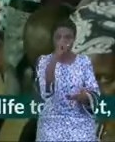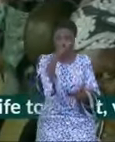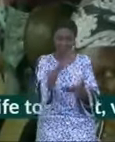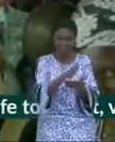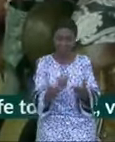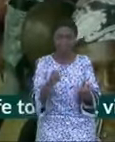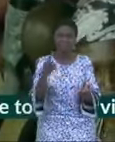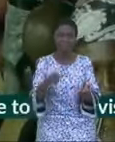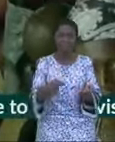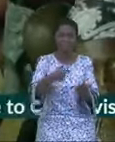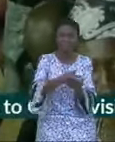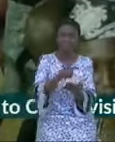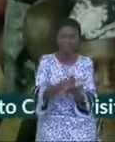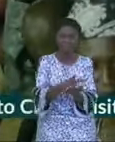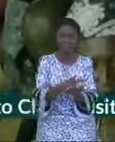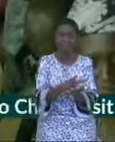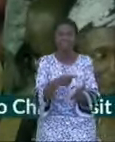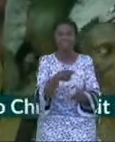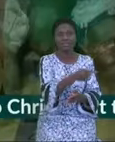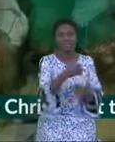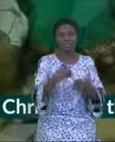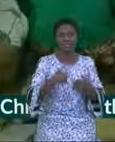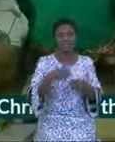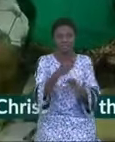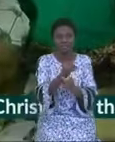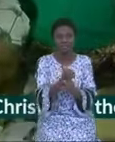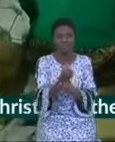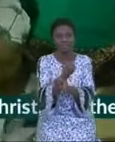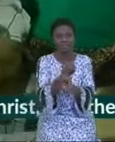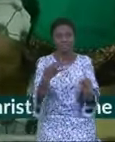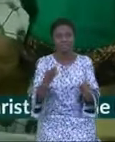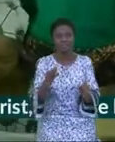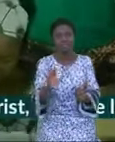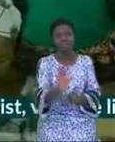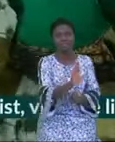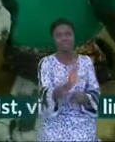croisade dans les églises locales